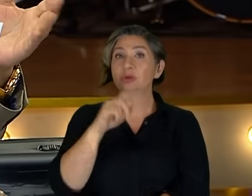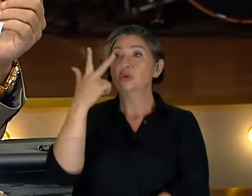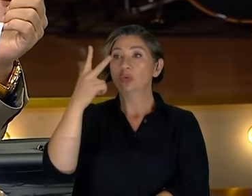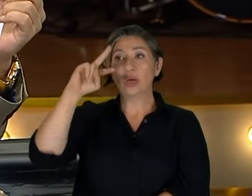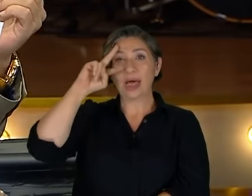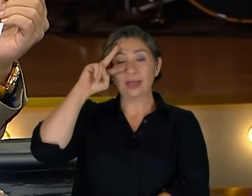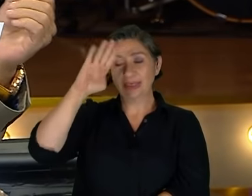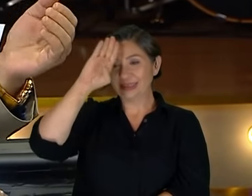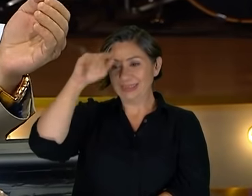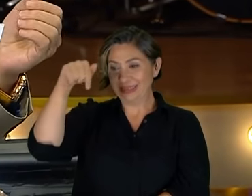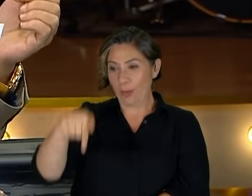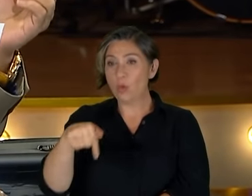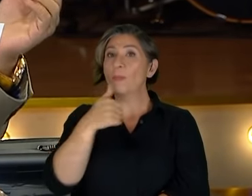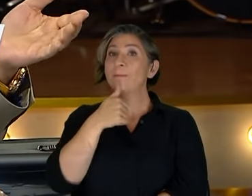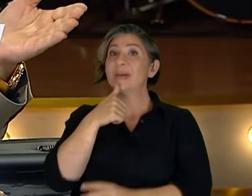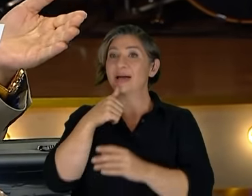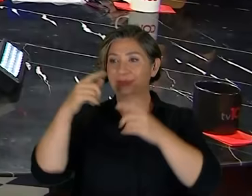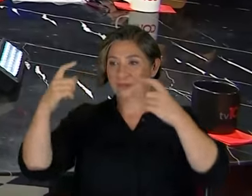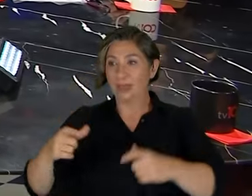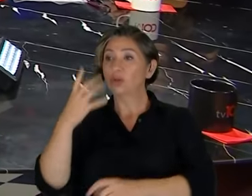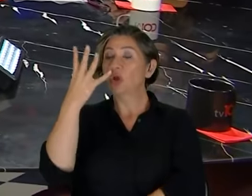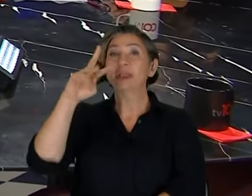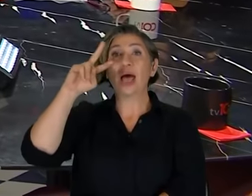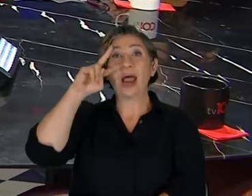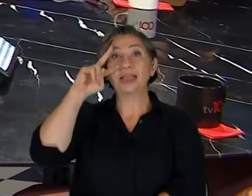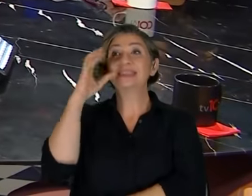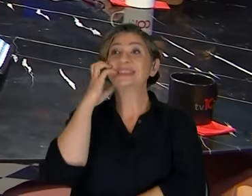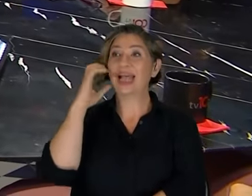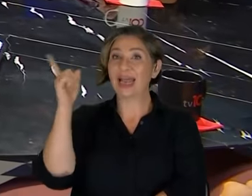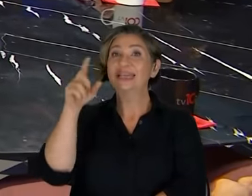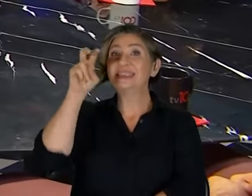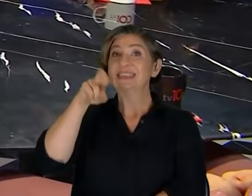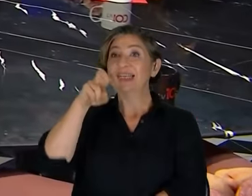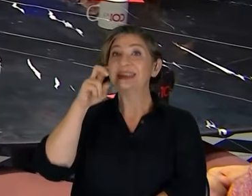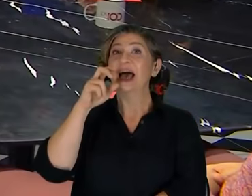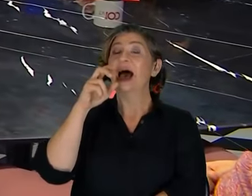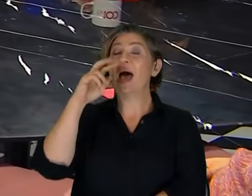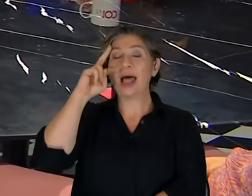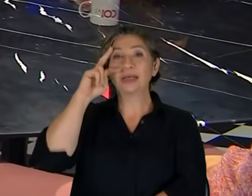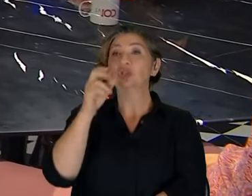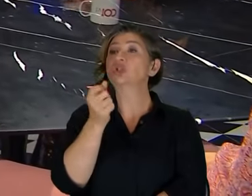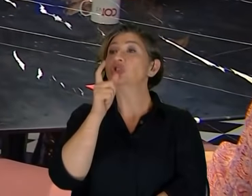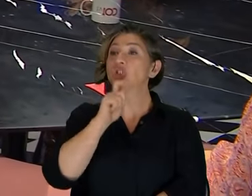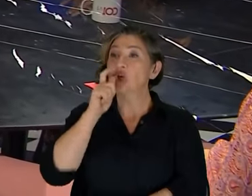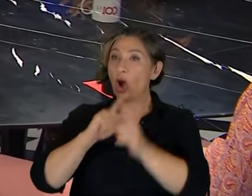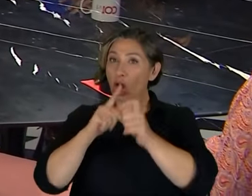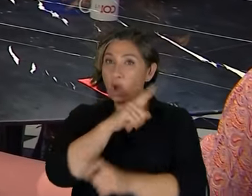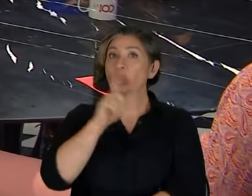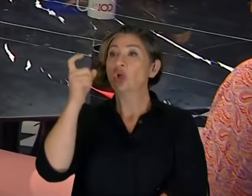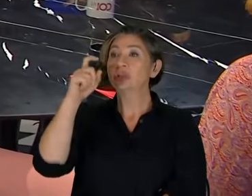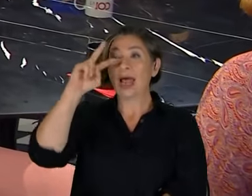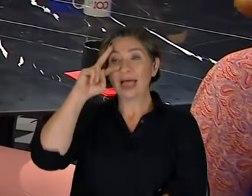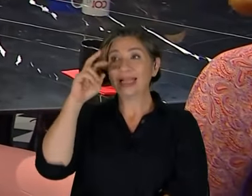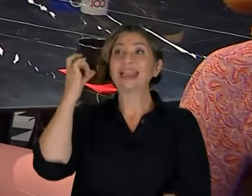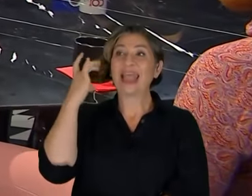3 Aralık'ta İstanbul Baba Sahne'de. 4 Aralık'ta Sakarya. 8 Aralık'ta Çorlu, 9 Aralık Tekirdağ,